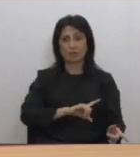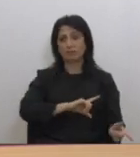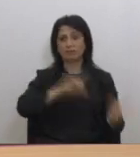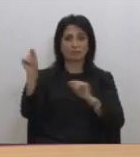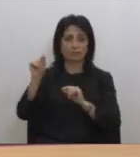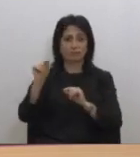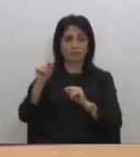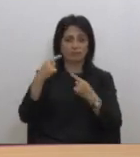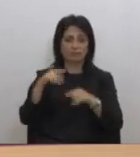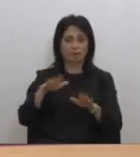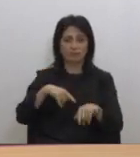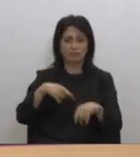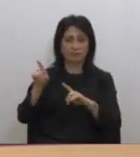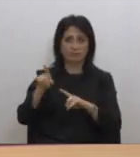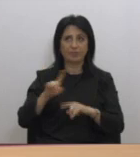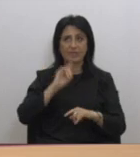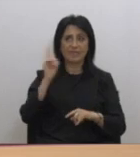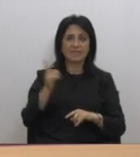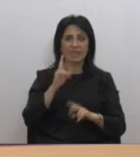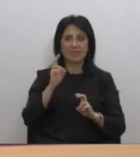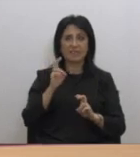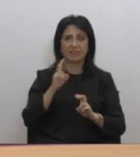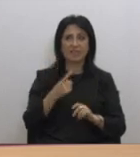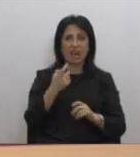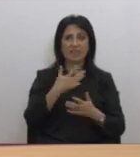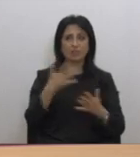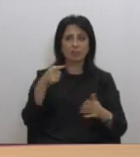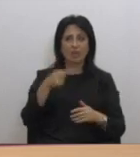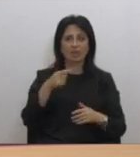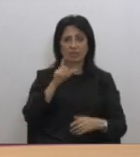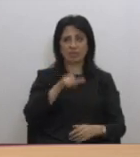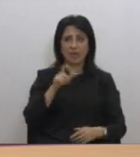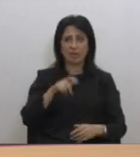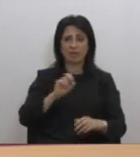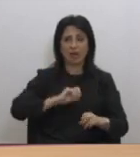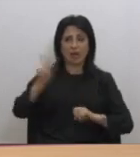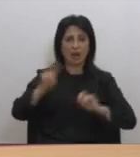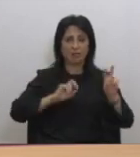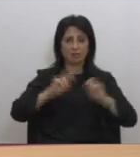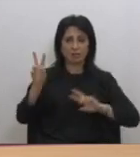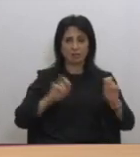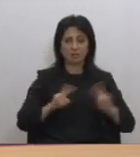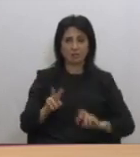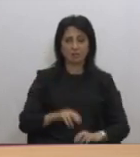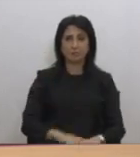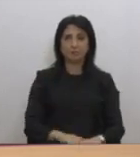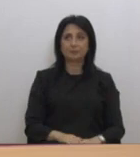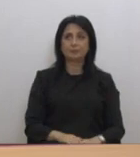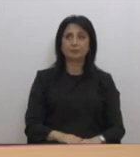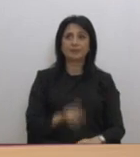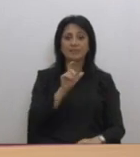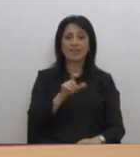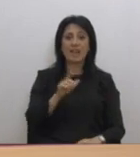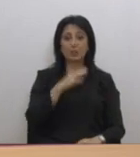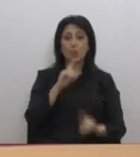გადაიხვეწოს ამ ქვეყნიდან და წელიწადში ასობით ათასი ადამიანი გარბის ამ ქვეყნიდან.